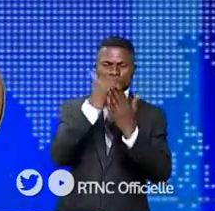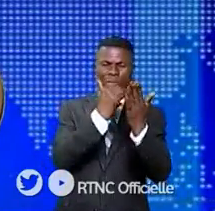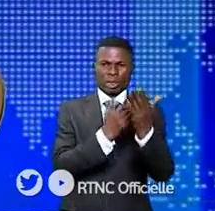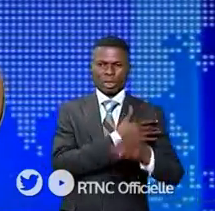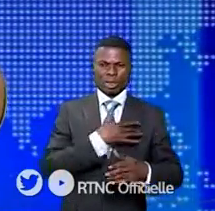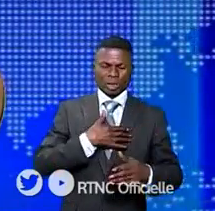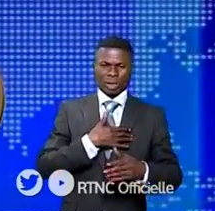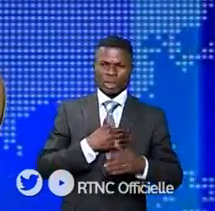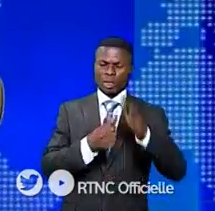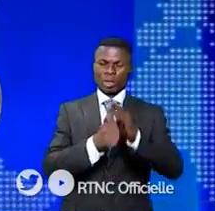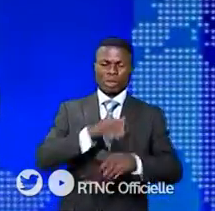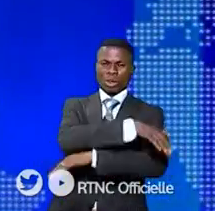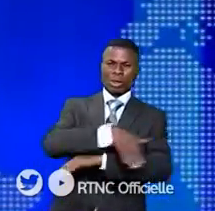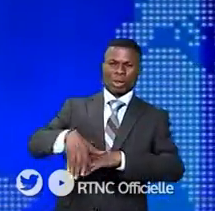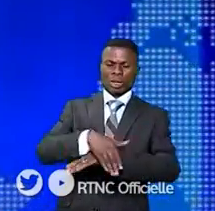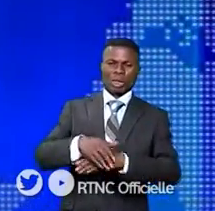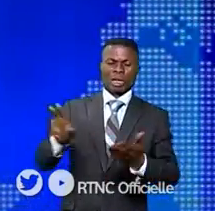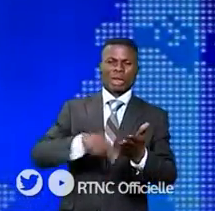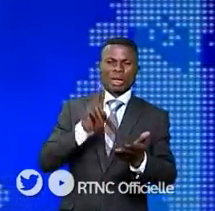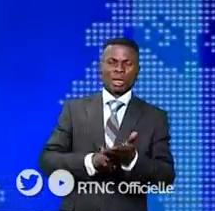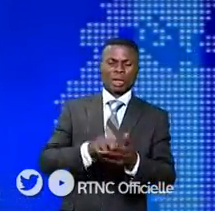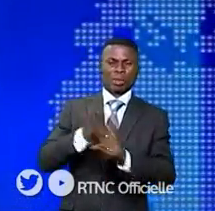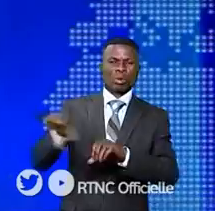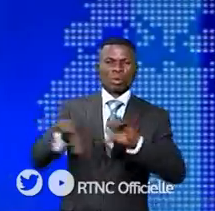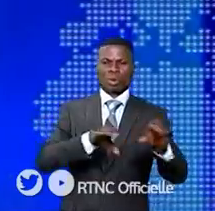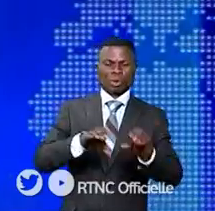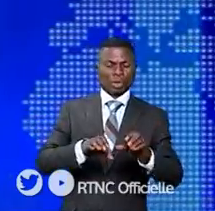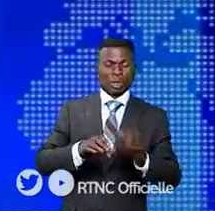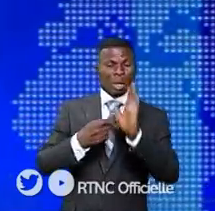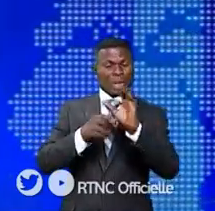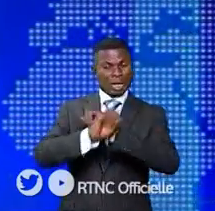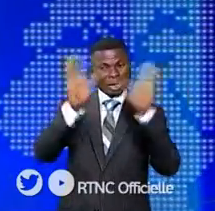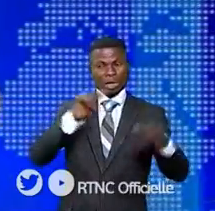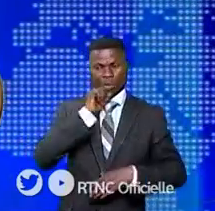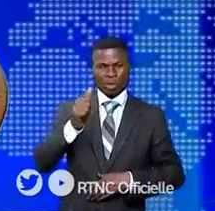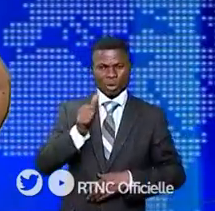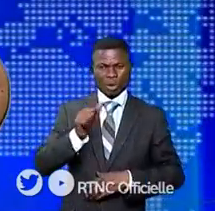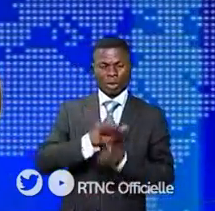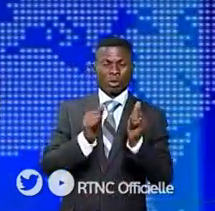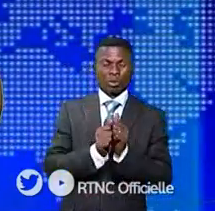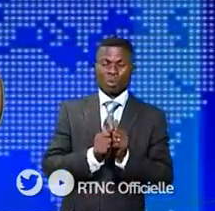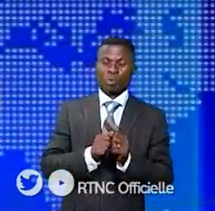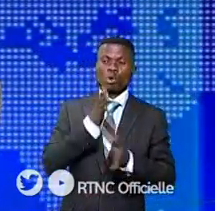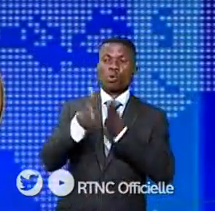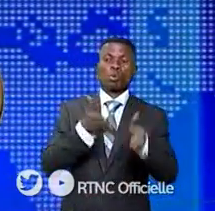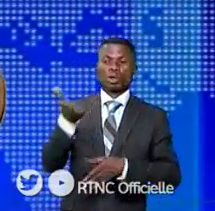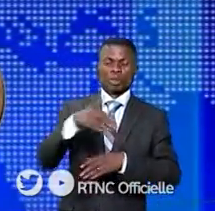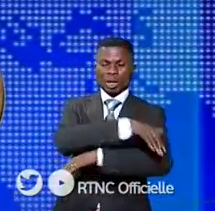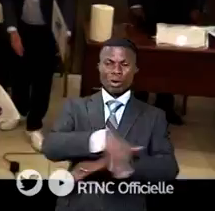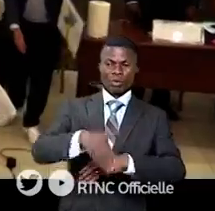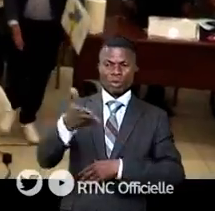la suppression de barrières non tarifaires multisectorielles injustifiées qui constituent une tracasserie aux frontières.